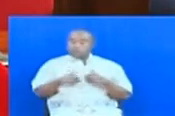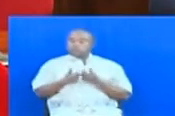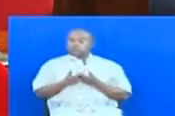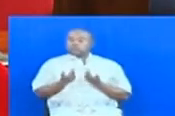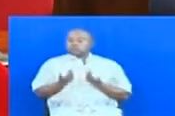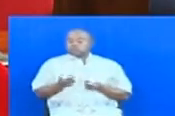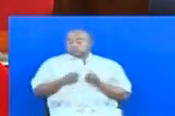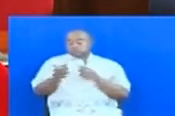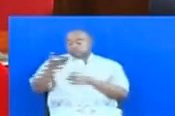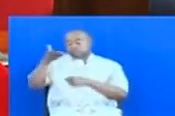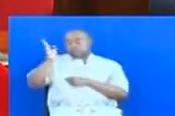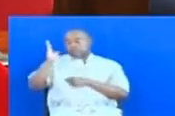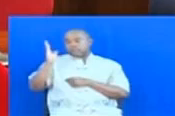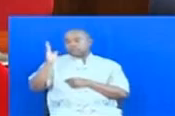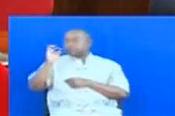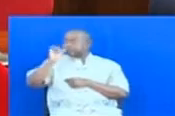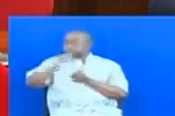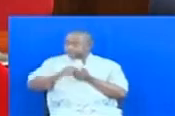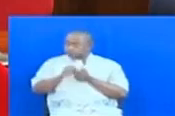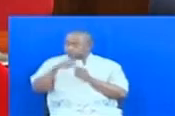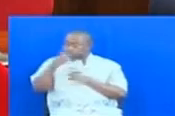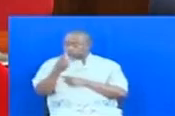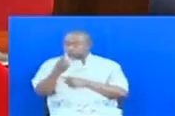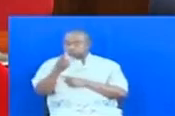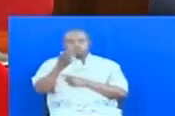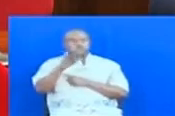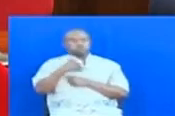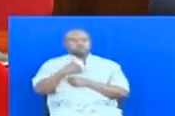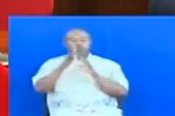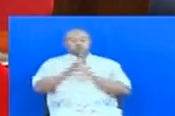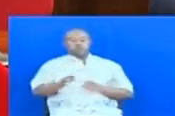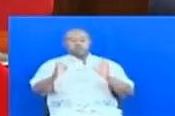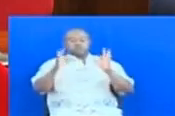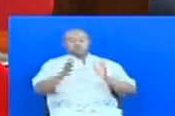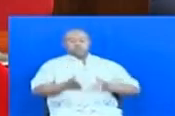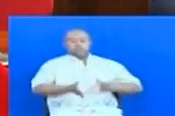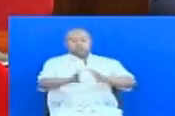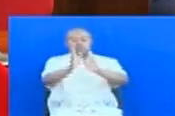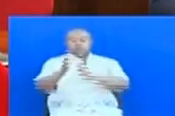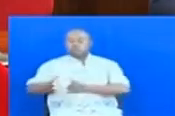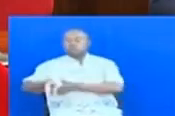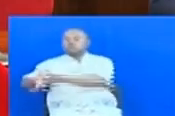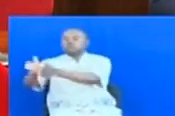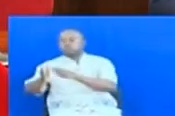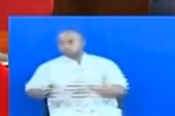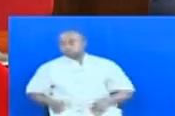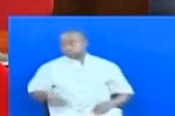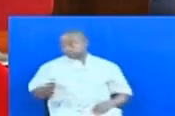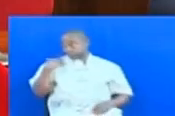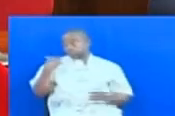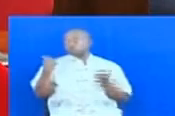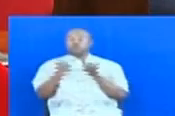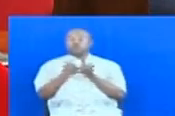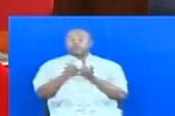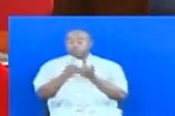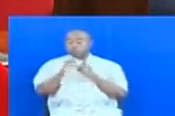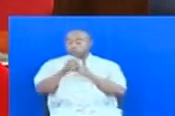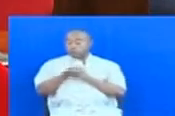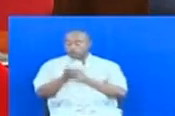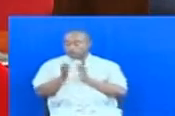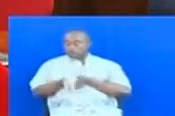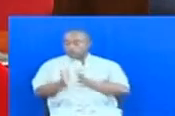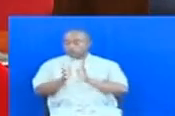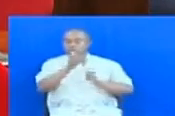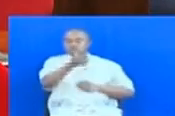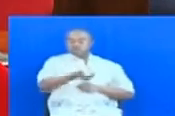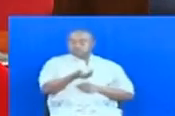kama serikali cha kwanza kwenda kuimarisha hizi barabara iliunda wakala wa barabara vijijini TARURA, kimsingi